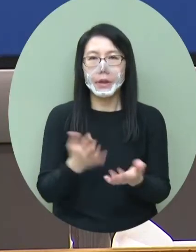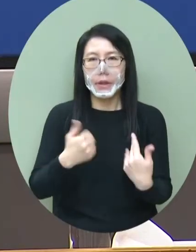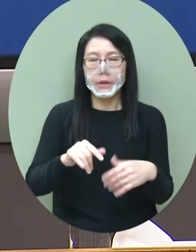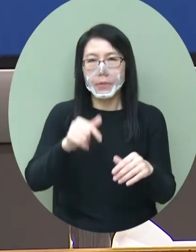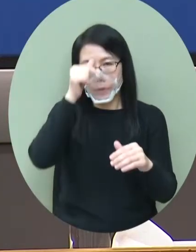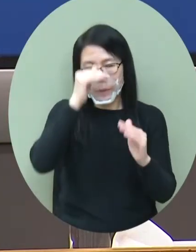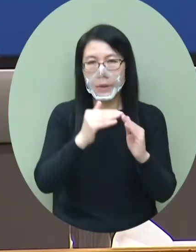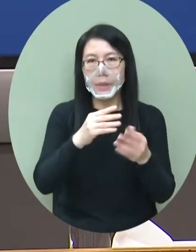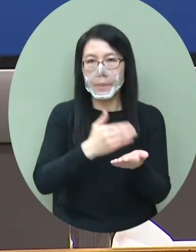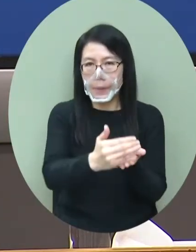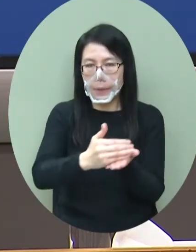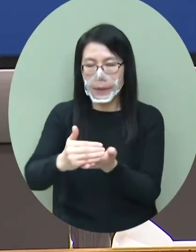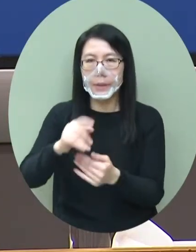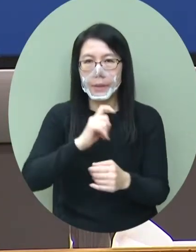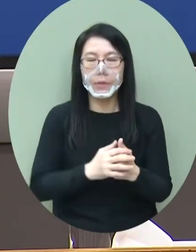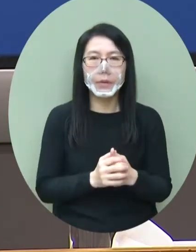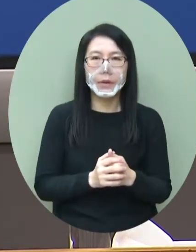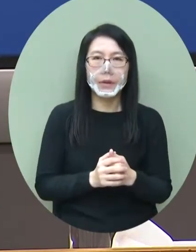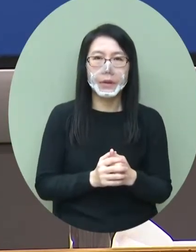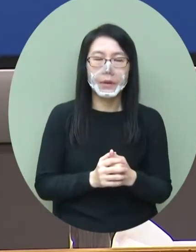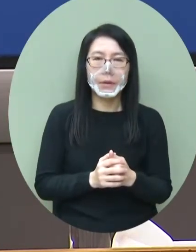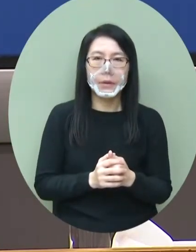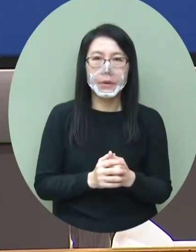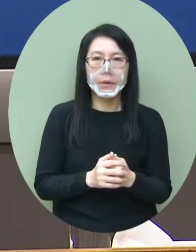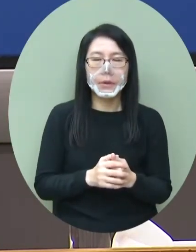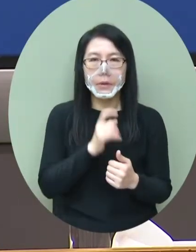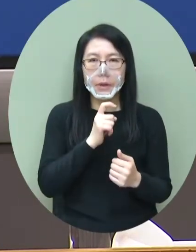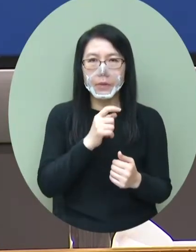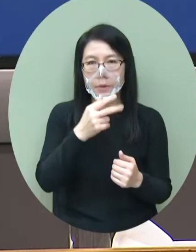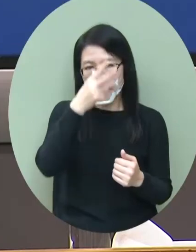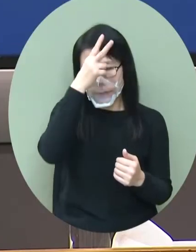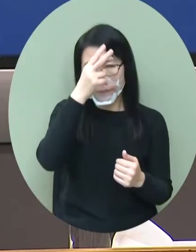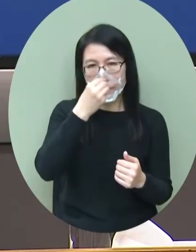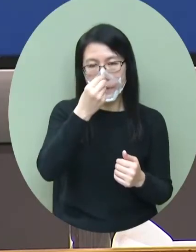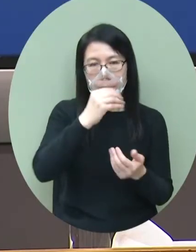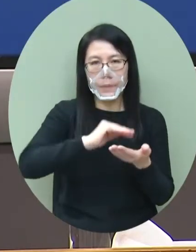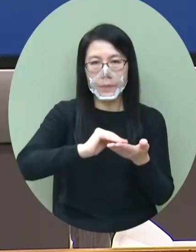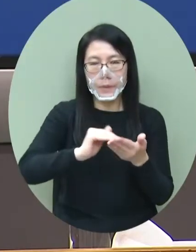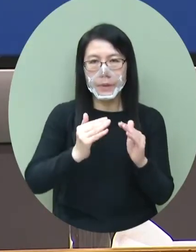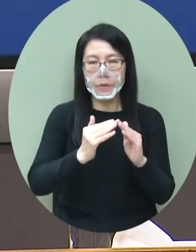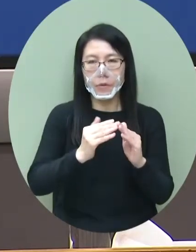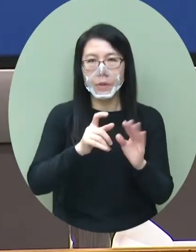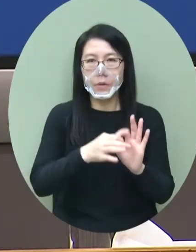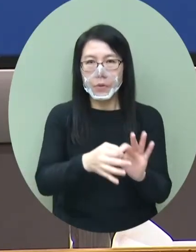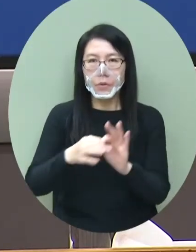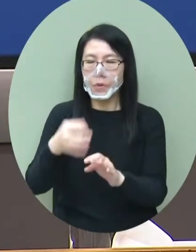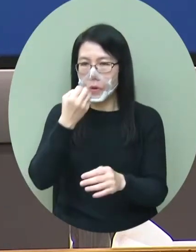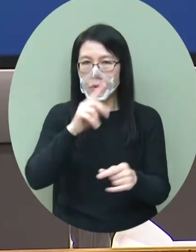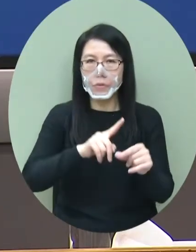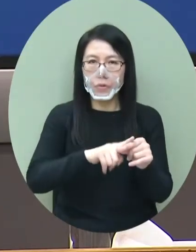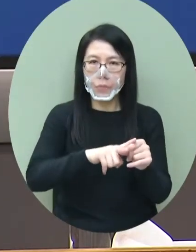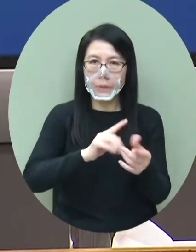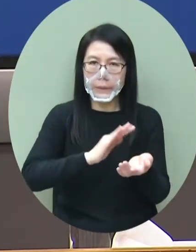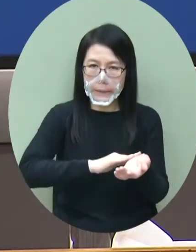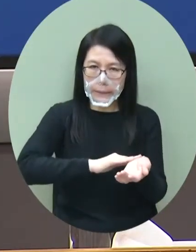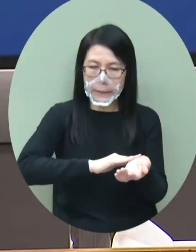师，有一部分是通过我们的中医诊所派发的。食物及卫生局和连同很多香港